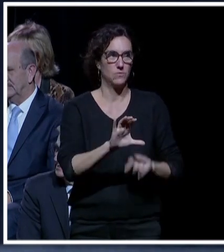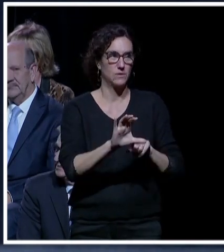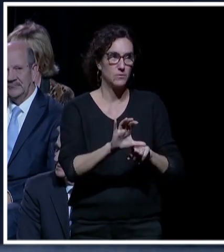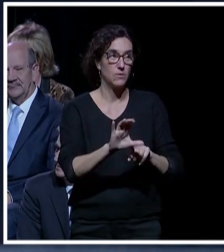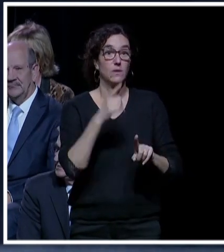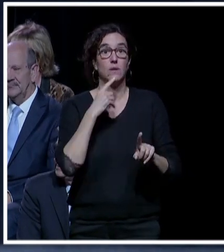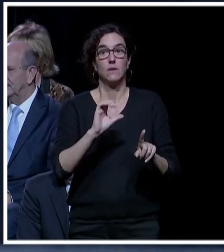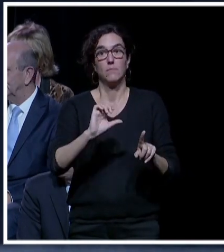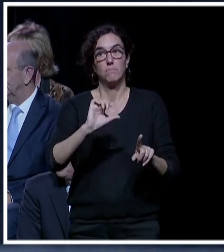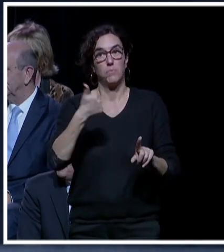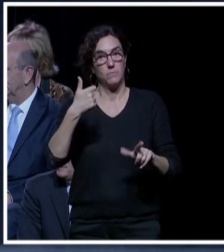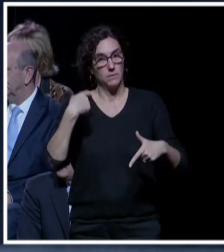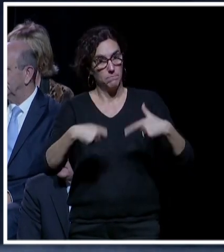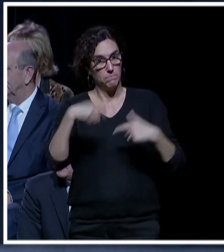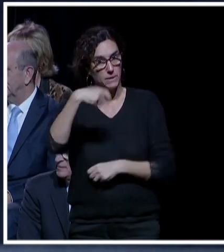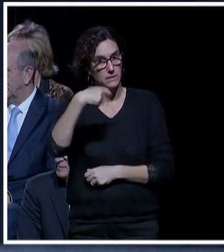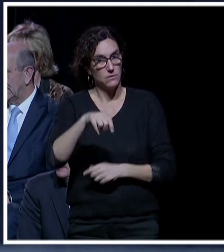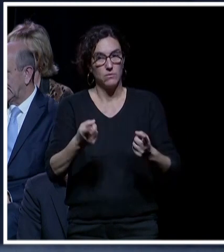commission des finances,